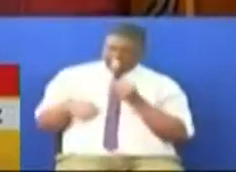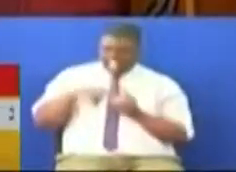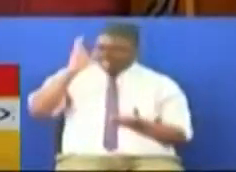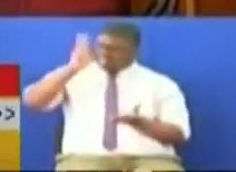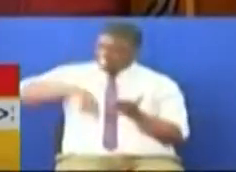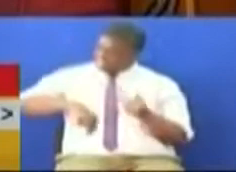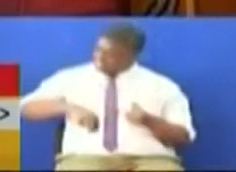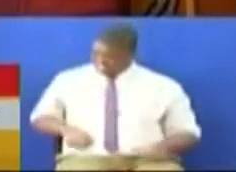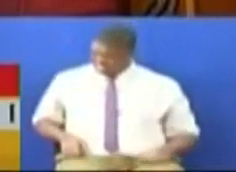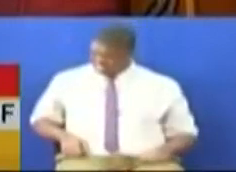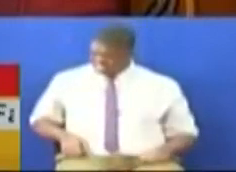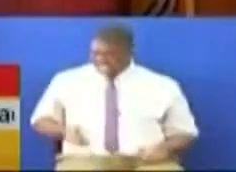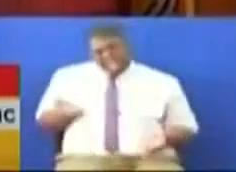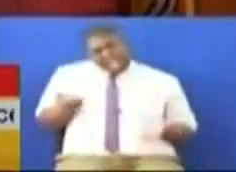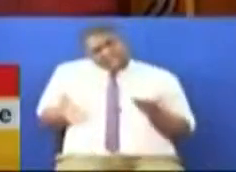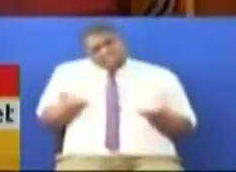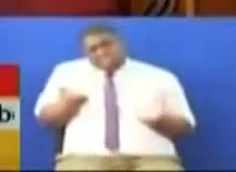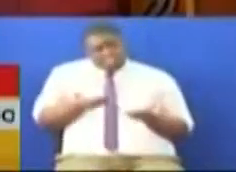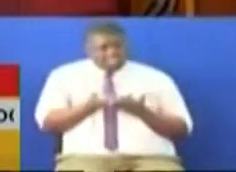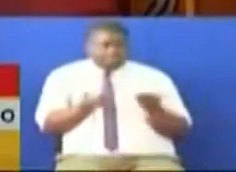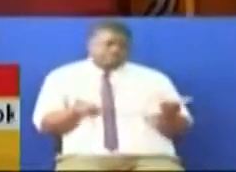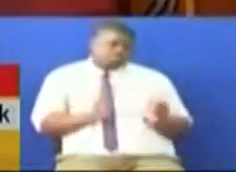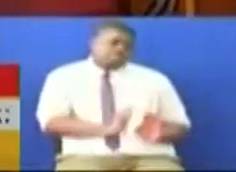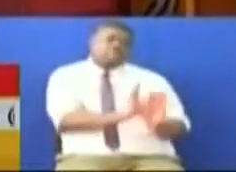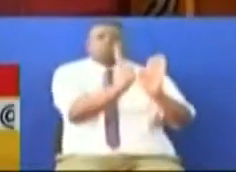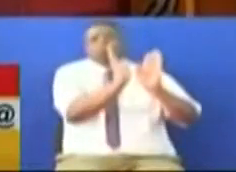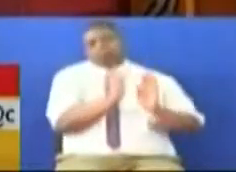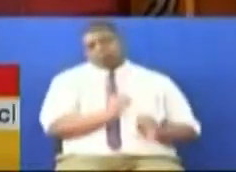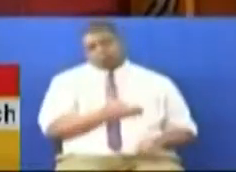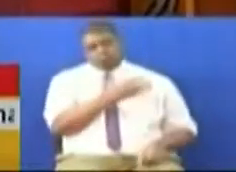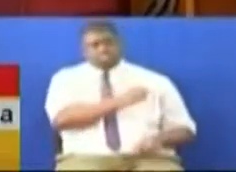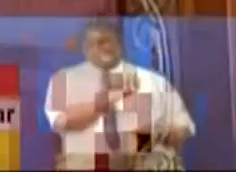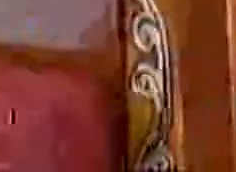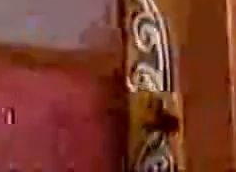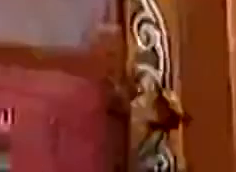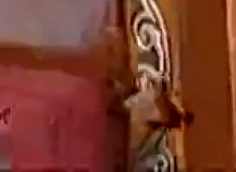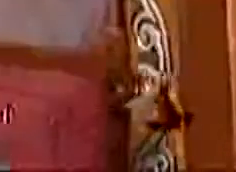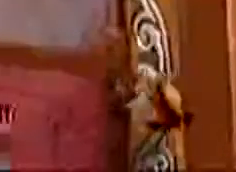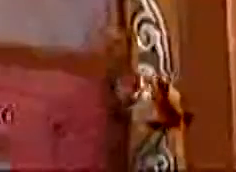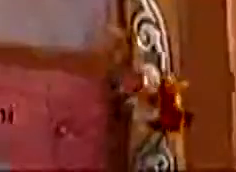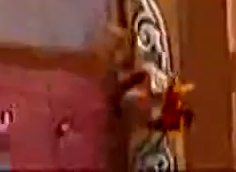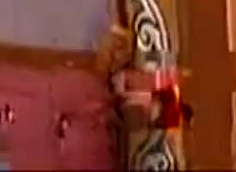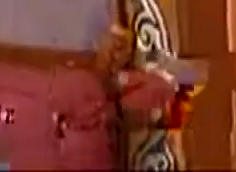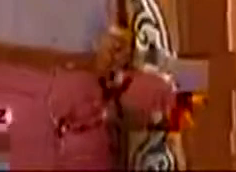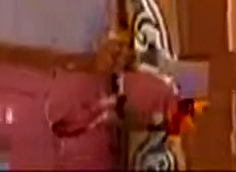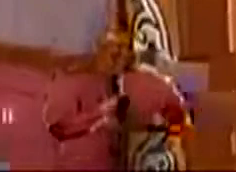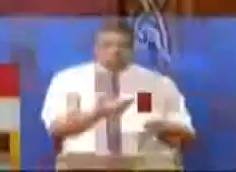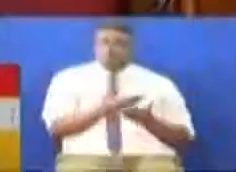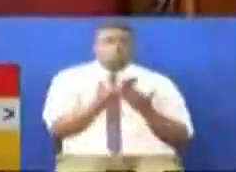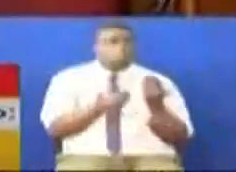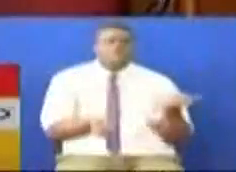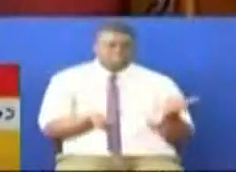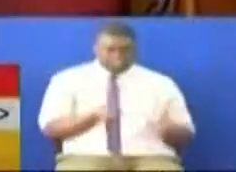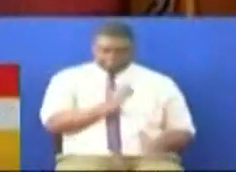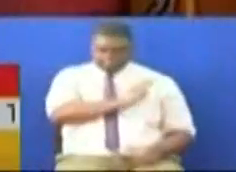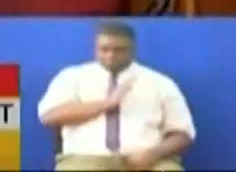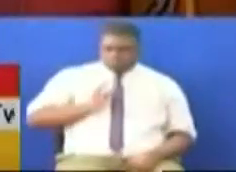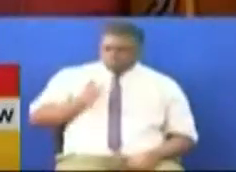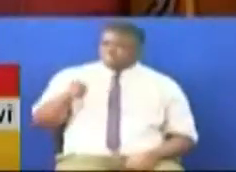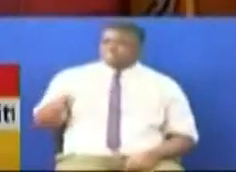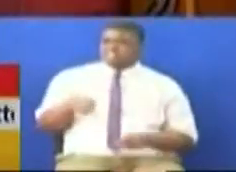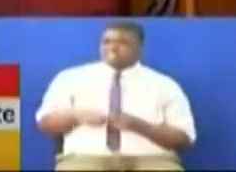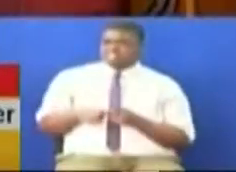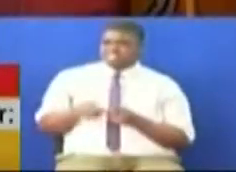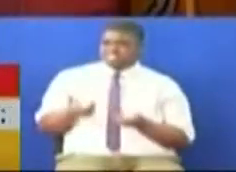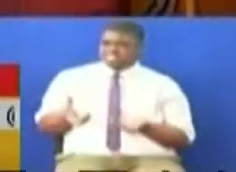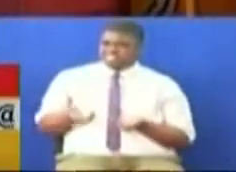msingi. Watu wa wizara wanaweza kutudokeza kidogo. kwa nini bodi hii inakuwa ina behave namna